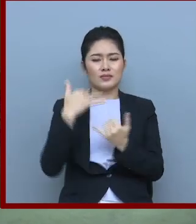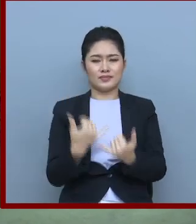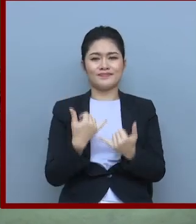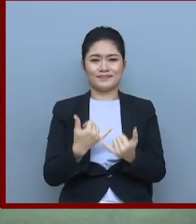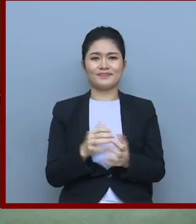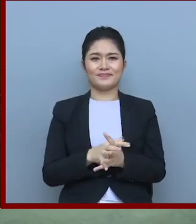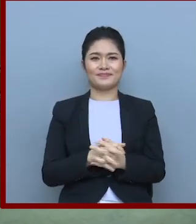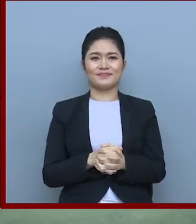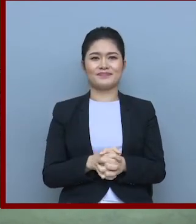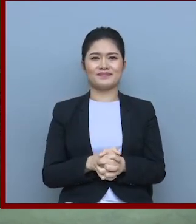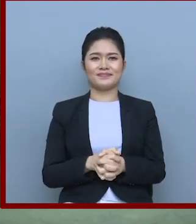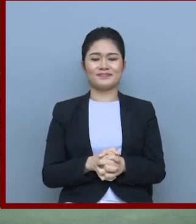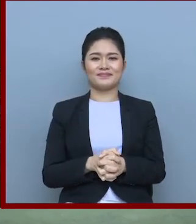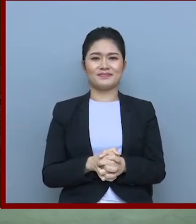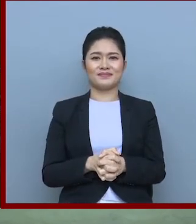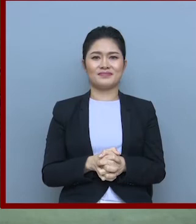ในปัจจุบันเนี่ยนะครับ